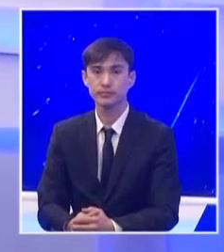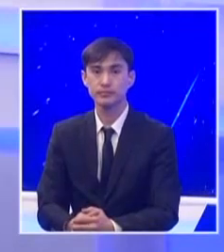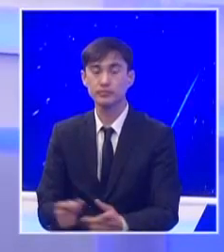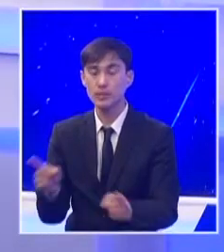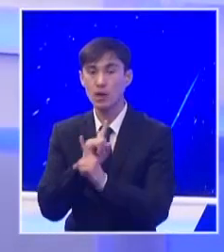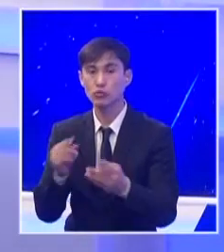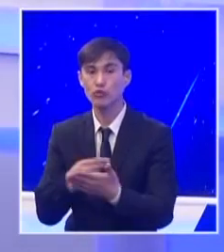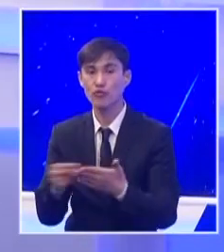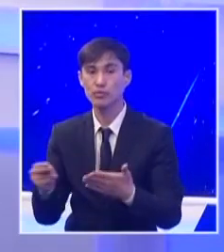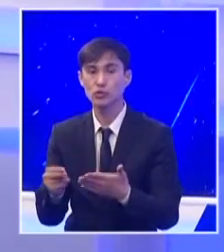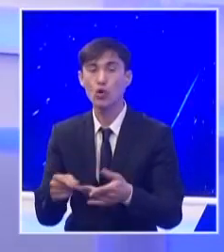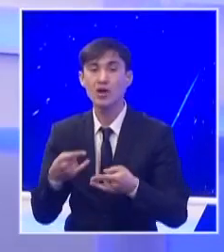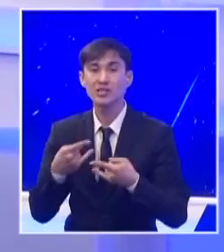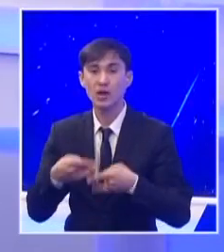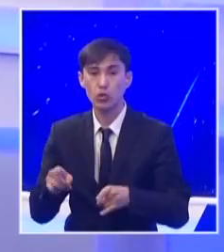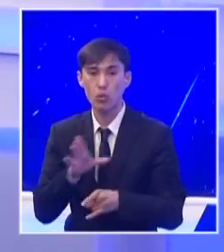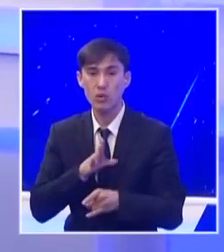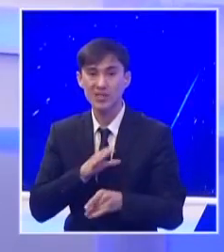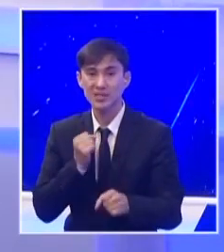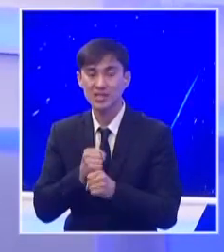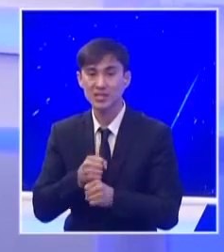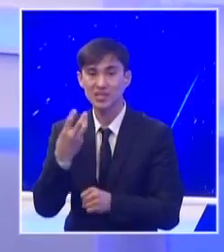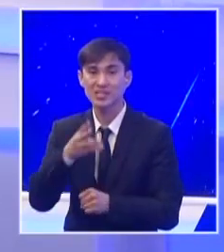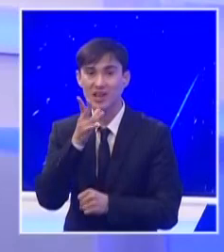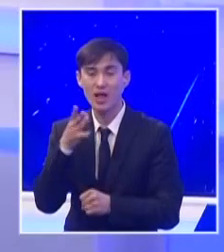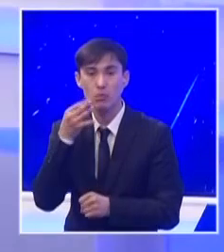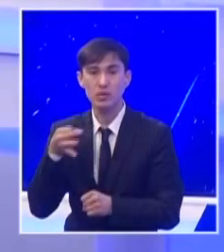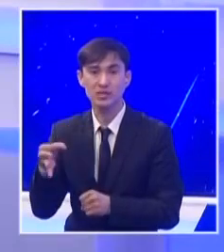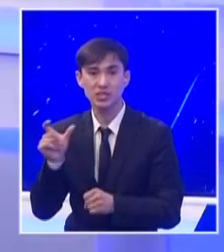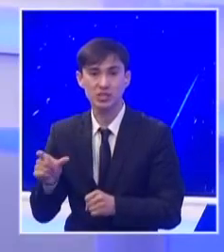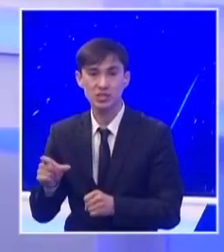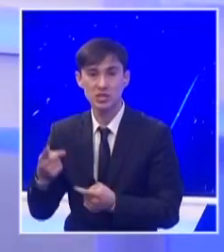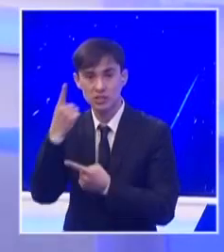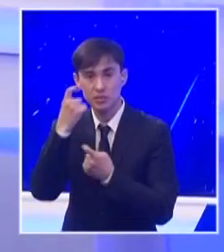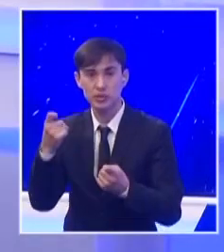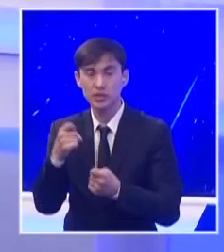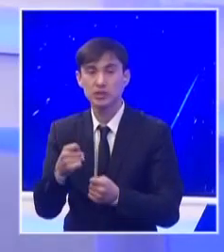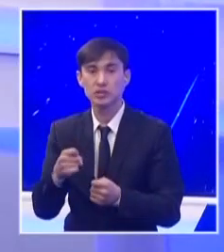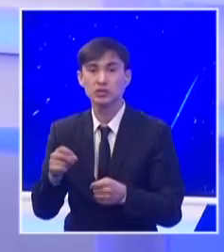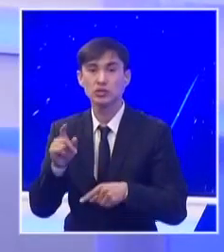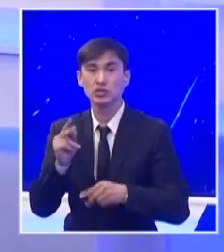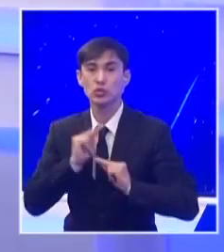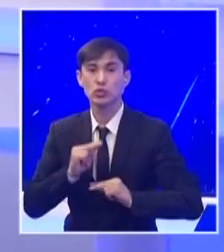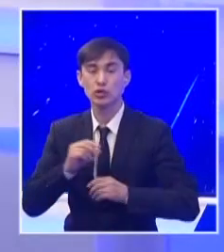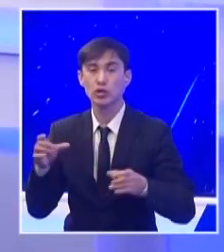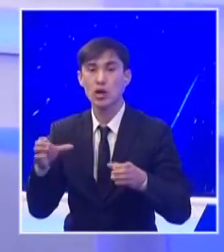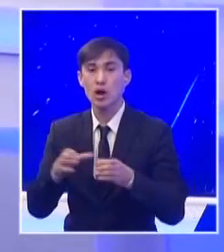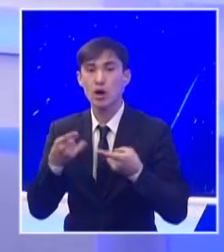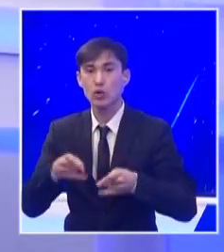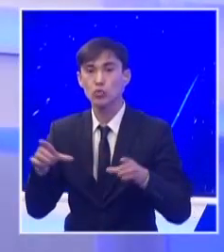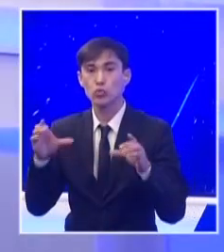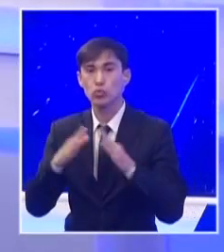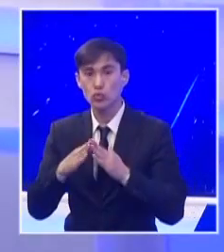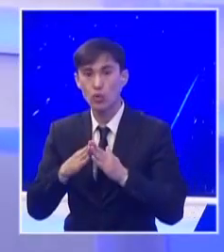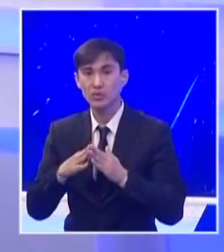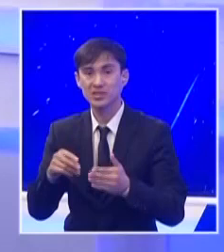Необычную выписку из роддома устроил 30-летний алматинец, сообщает New Times KZ. Сотрудники роддома южной столицы стали очевидцами